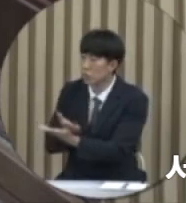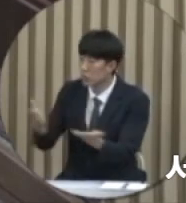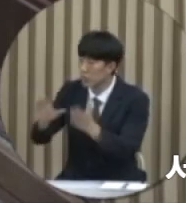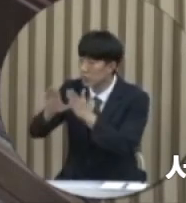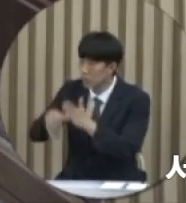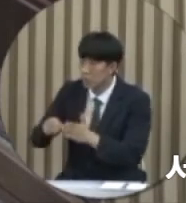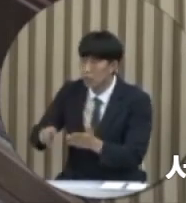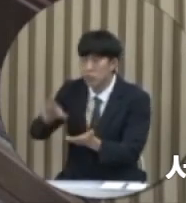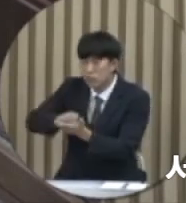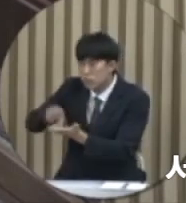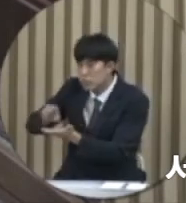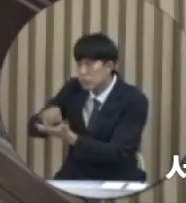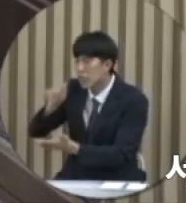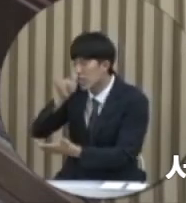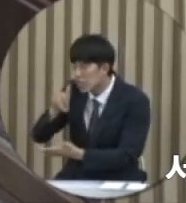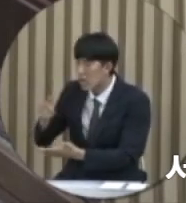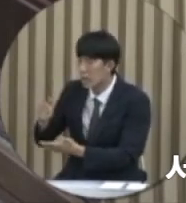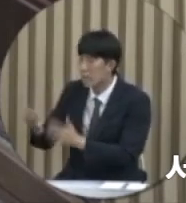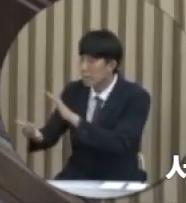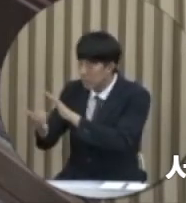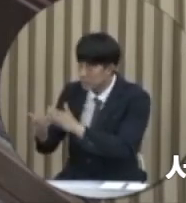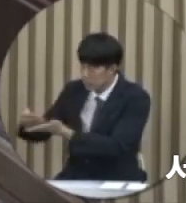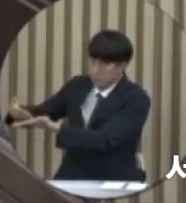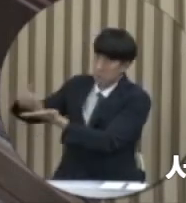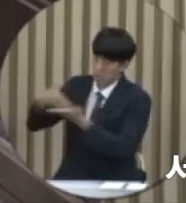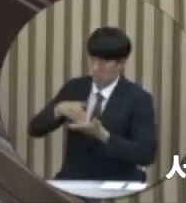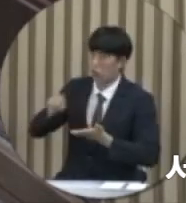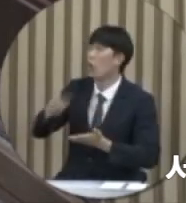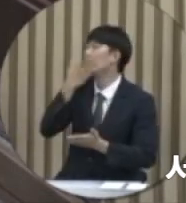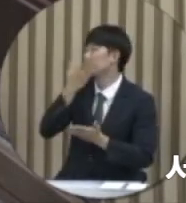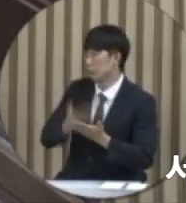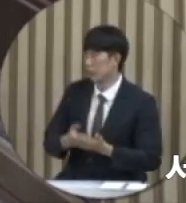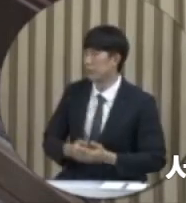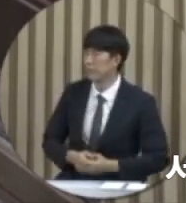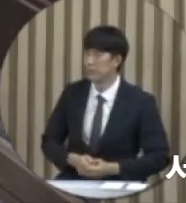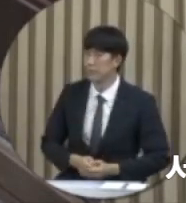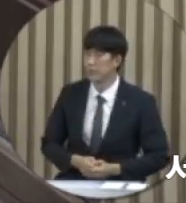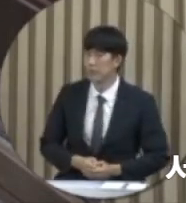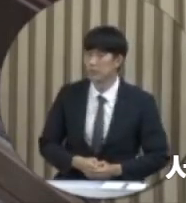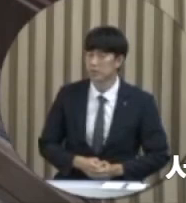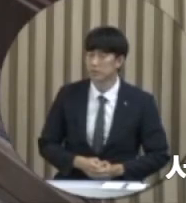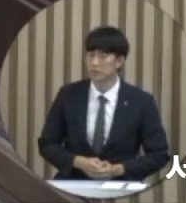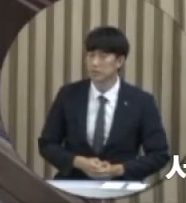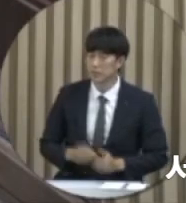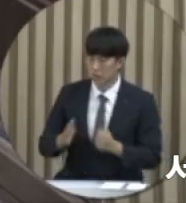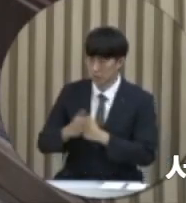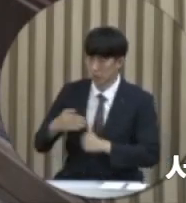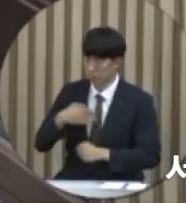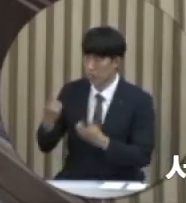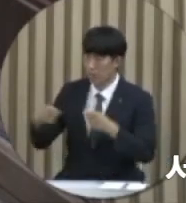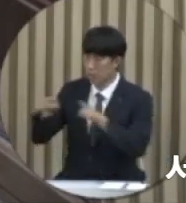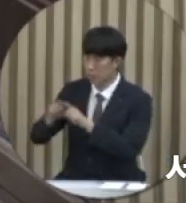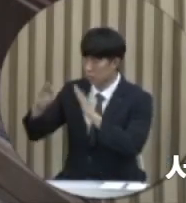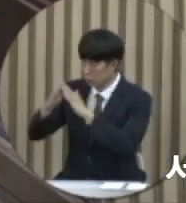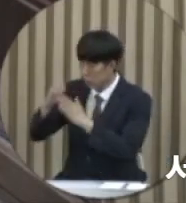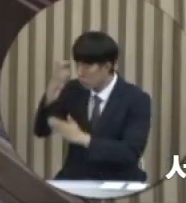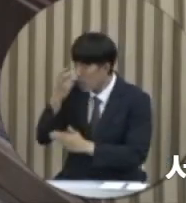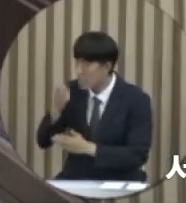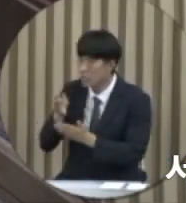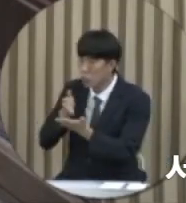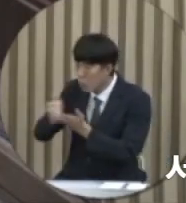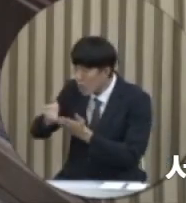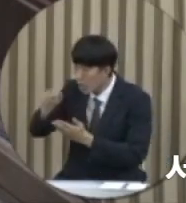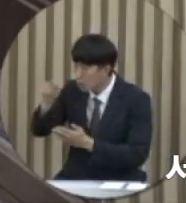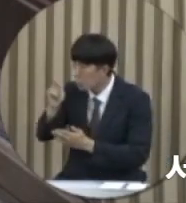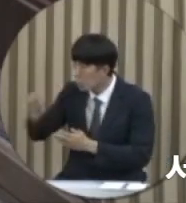있다는 걸 선제적으로 만들어서 제안해 주는 게 중요하다는 생각을 했습니다. 그래서 저희가 공동주택 관리과는 만들고 있고요,